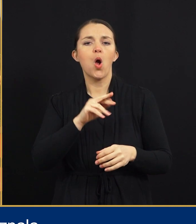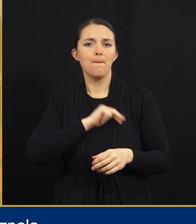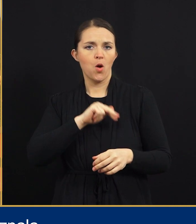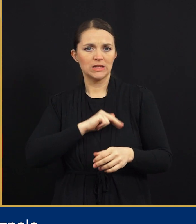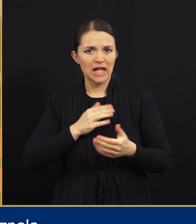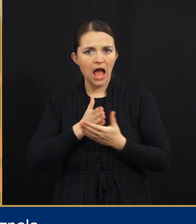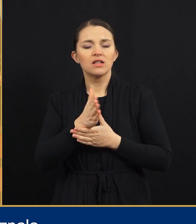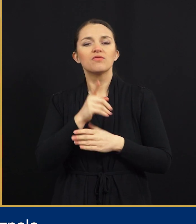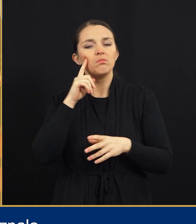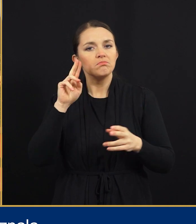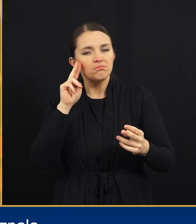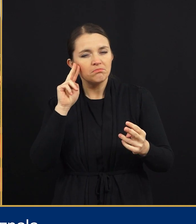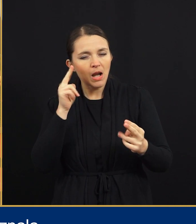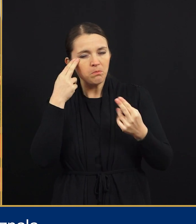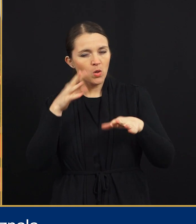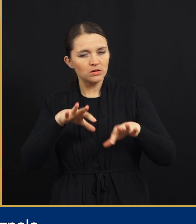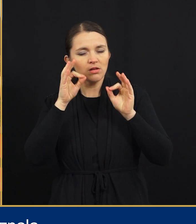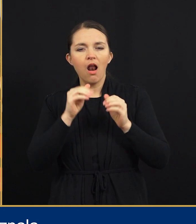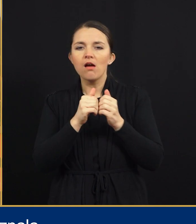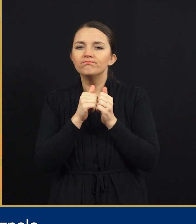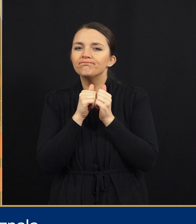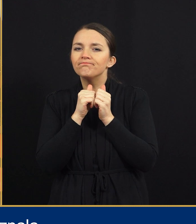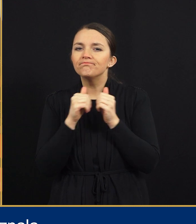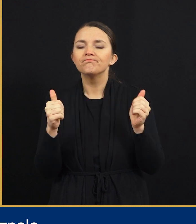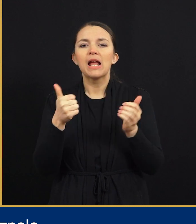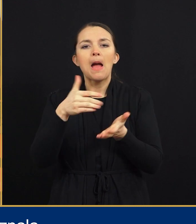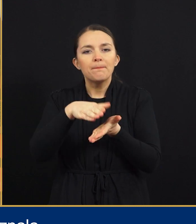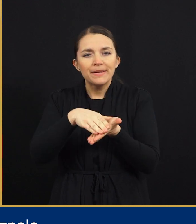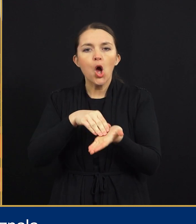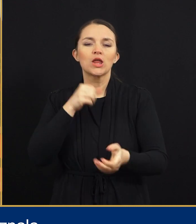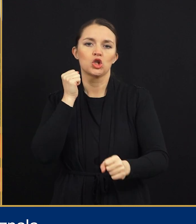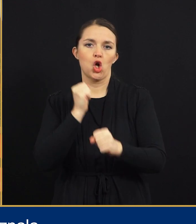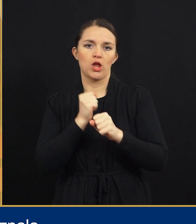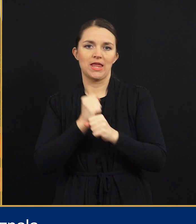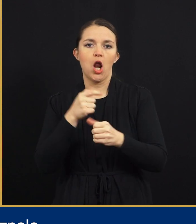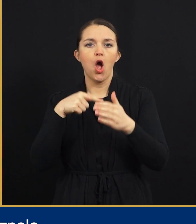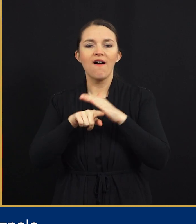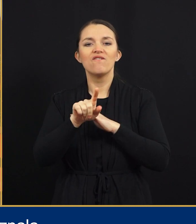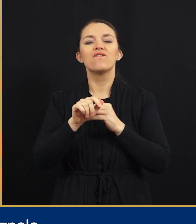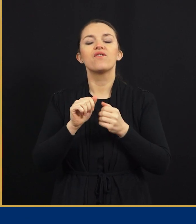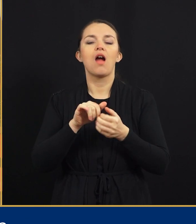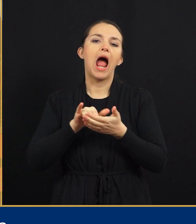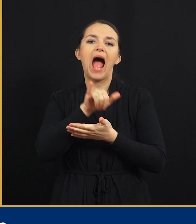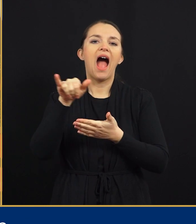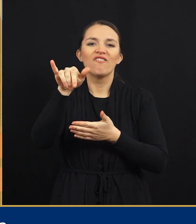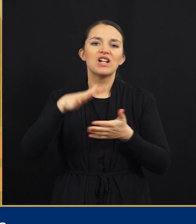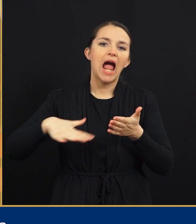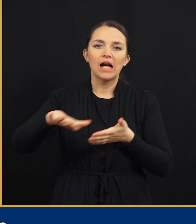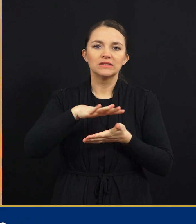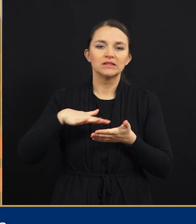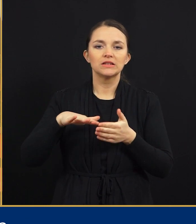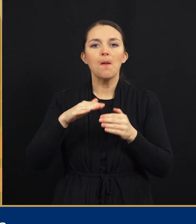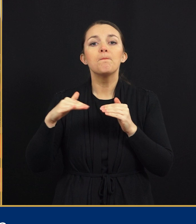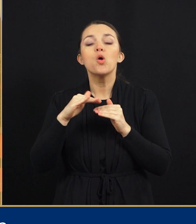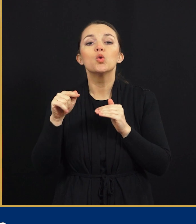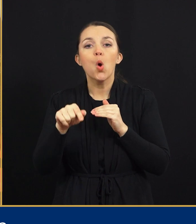poslanstvo prepoznala svojevrstno pionirsko delo v aviaciji, področja,